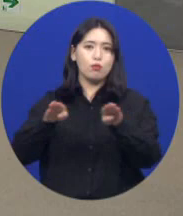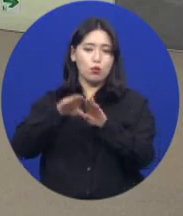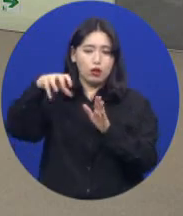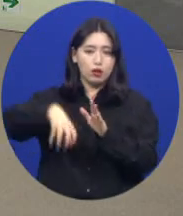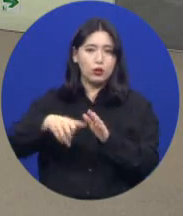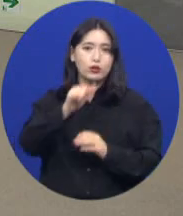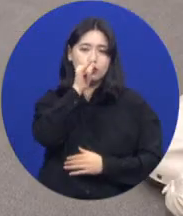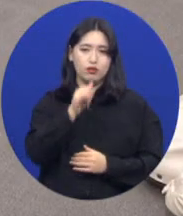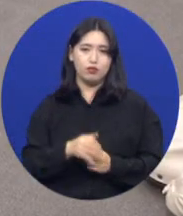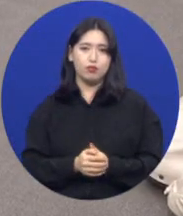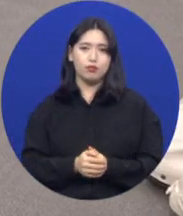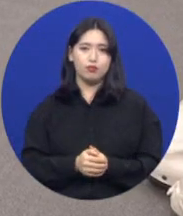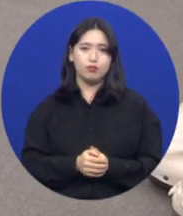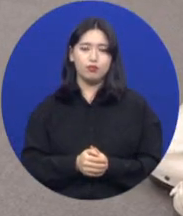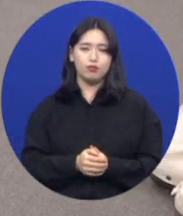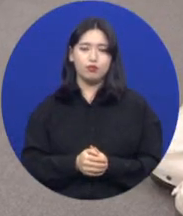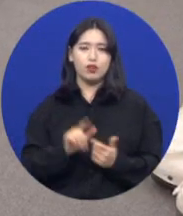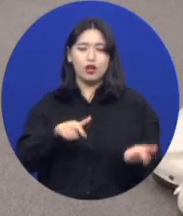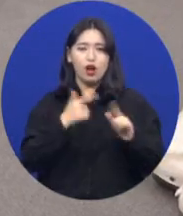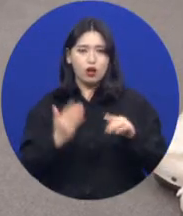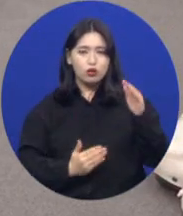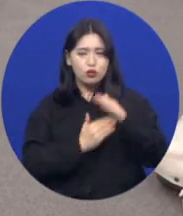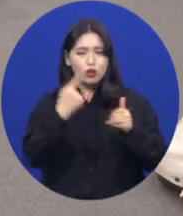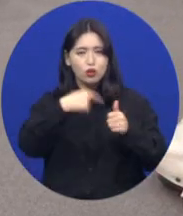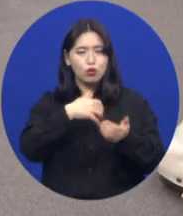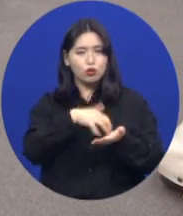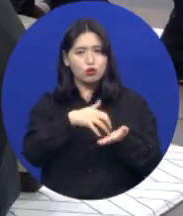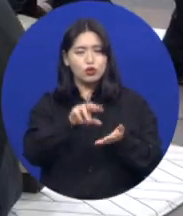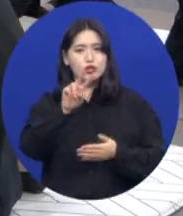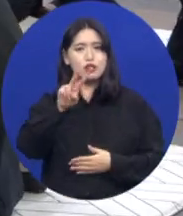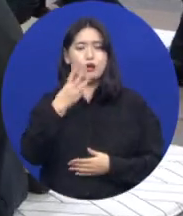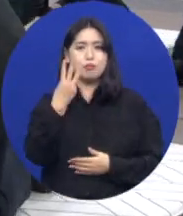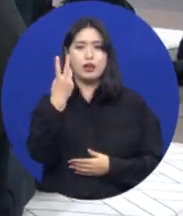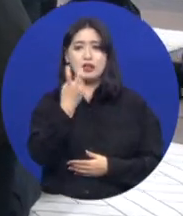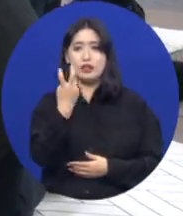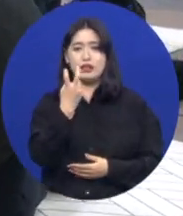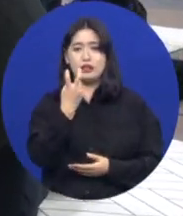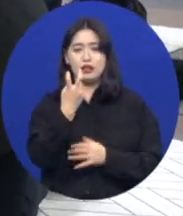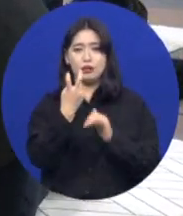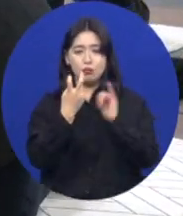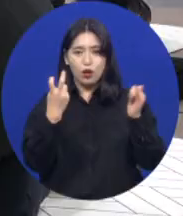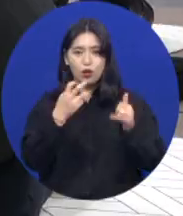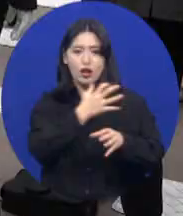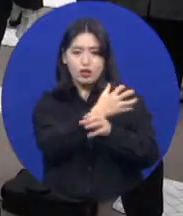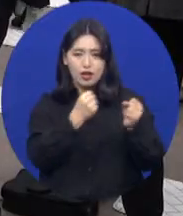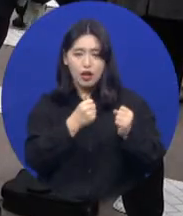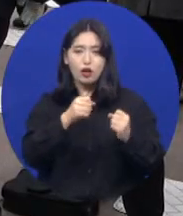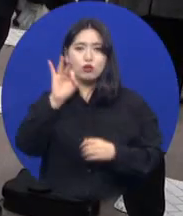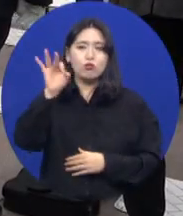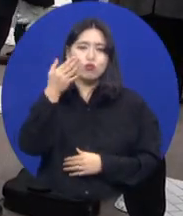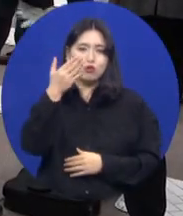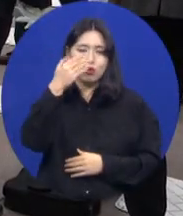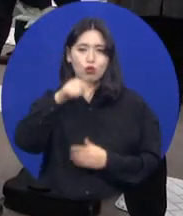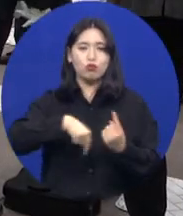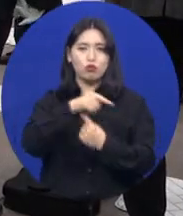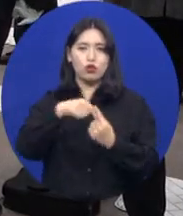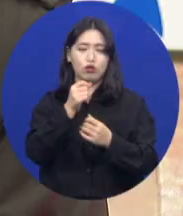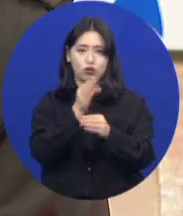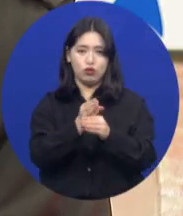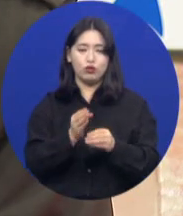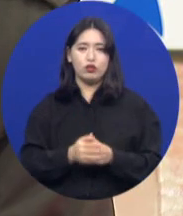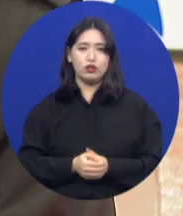마련 됐습니다 하루 최대 교육이 너는 320 명으로 교육은 예약제를 통해 무료로 운영됩니다